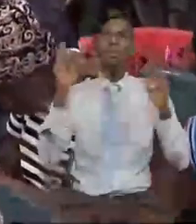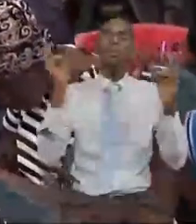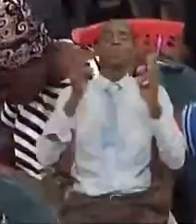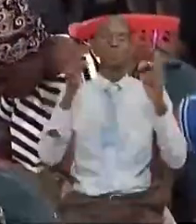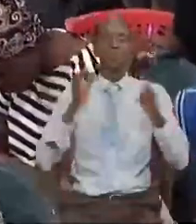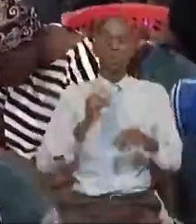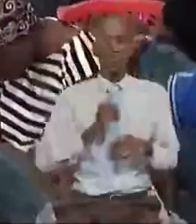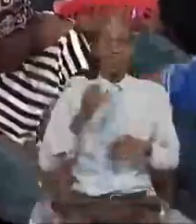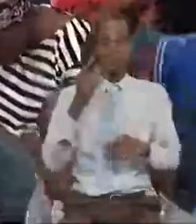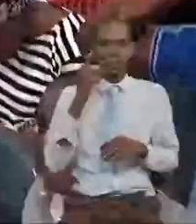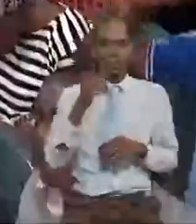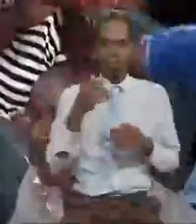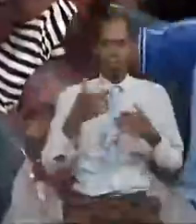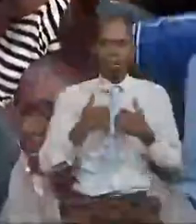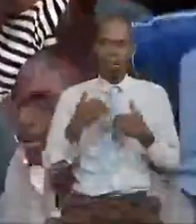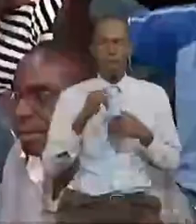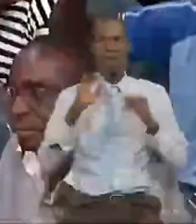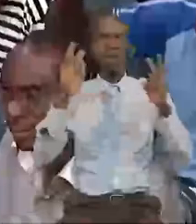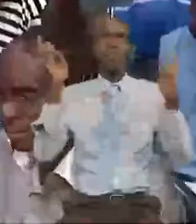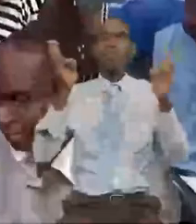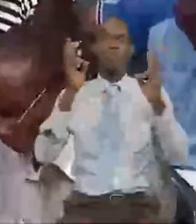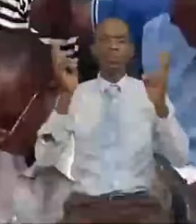vois victorieux.